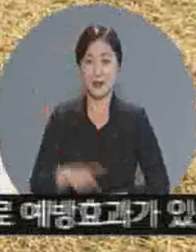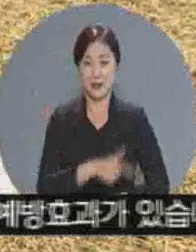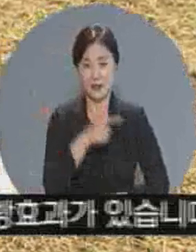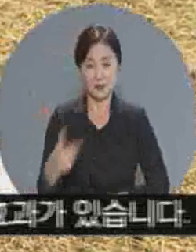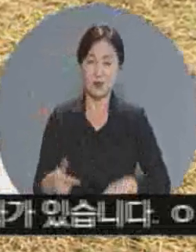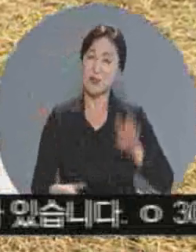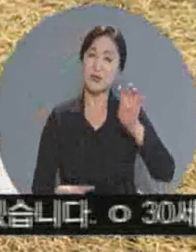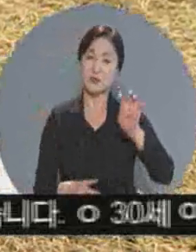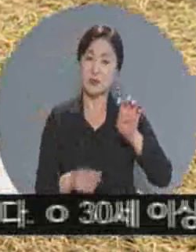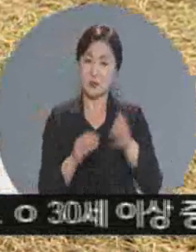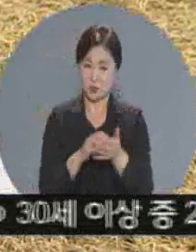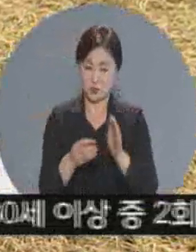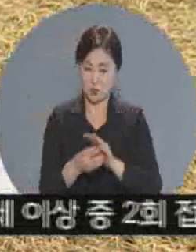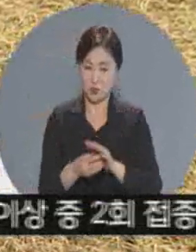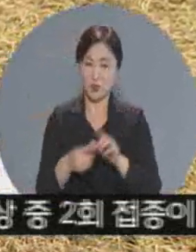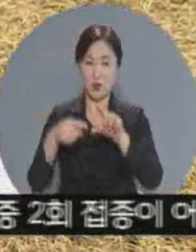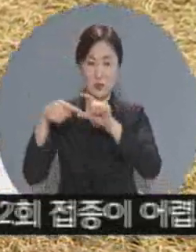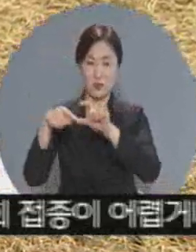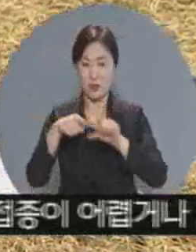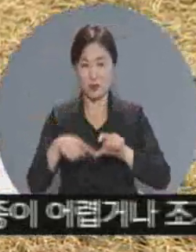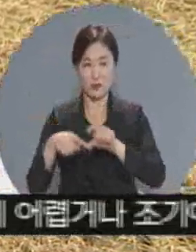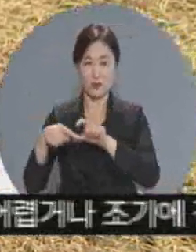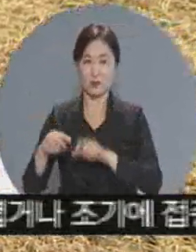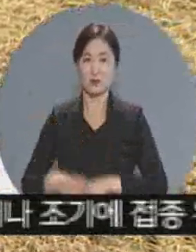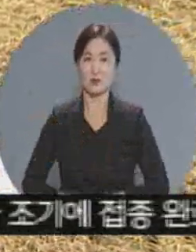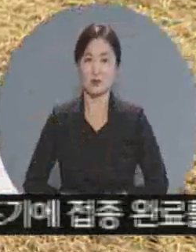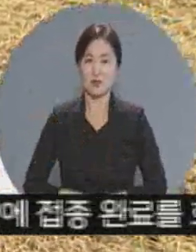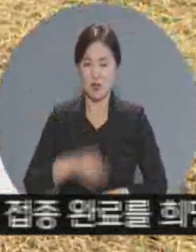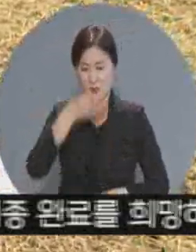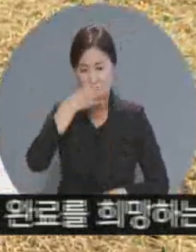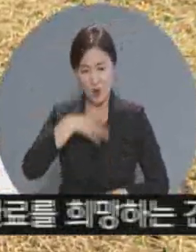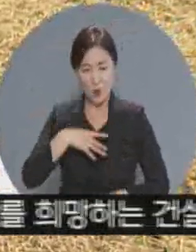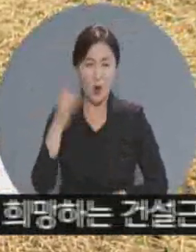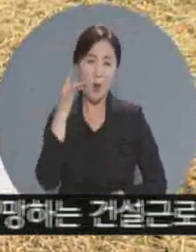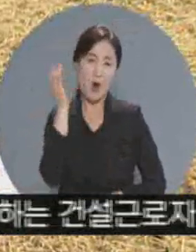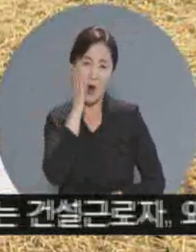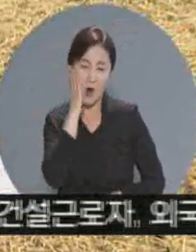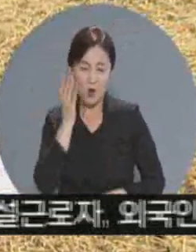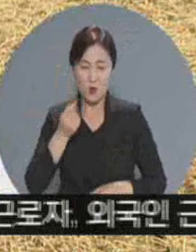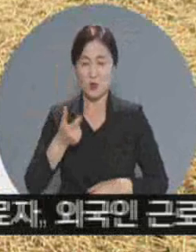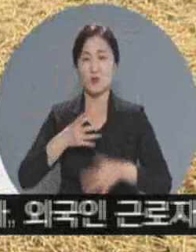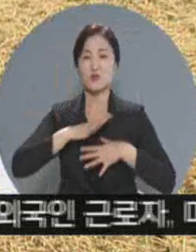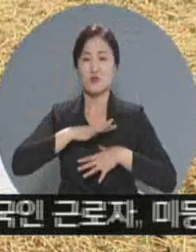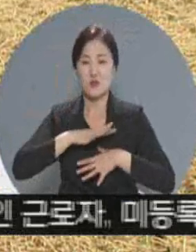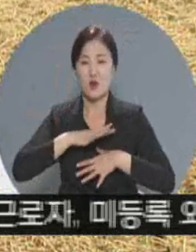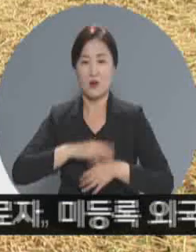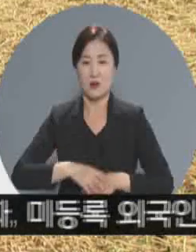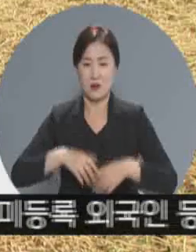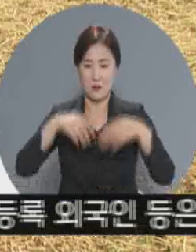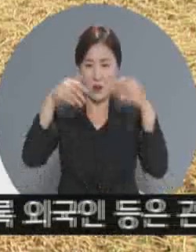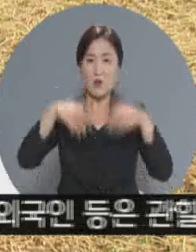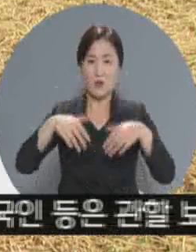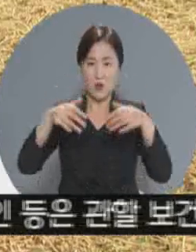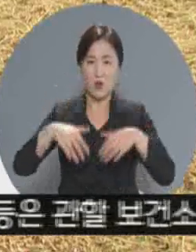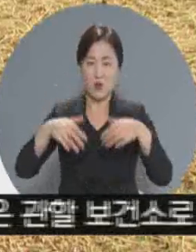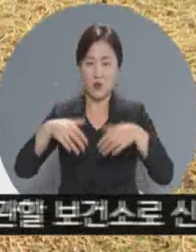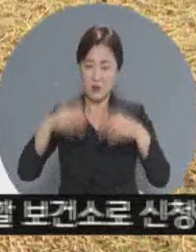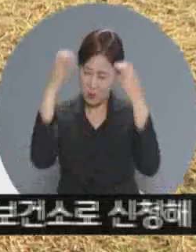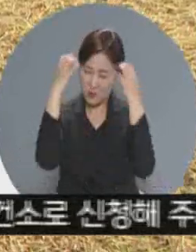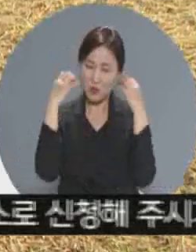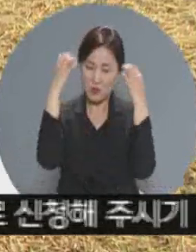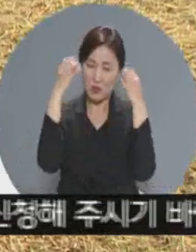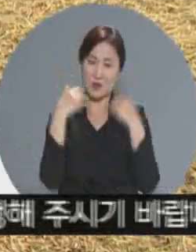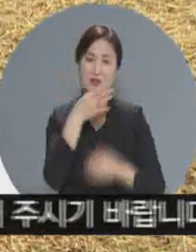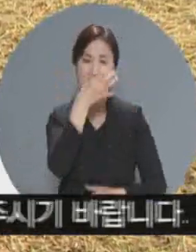평전 자반 40개 정도 하구요 왠지 금 힘든건 자버리 좀 무서웠고 꽃 어이